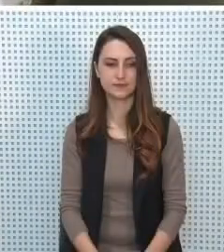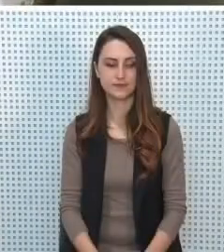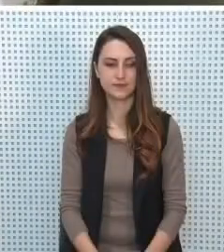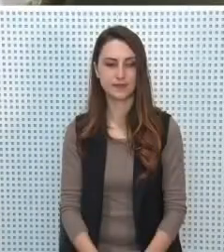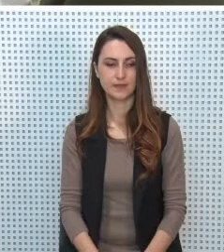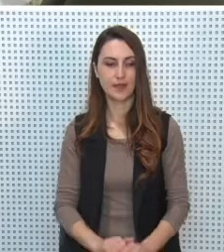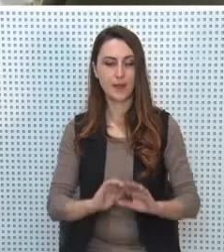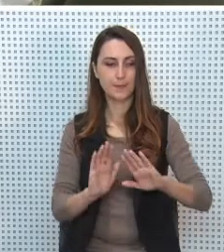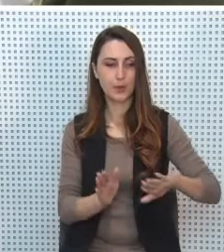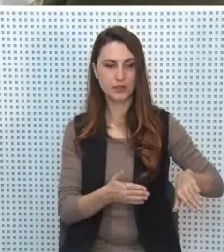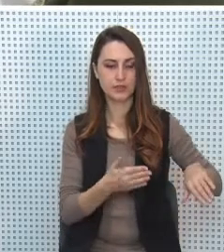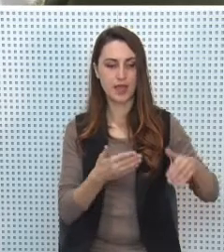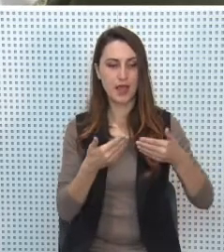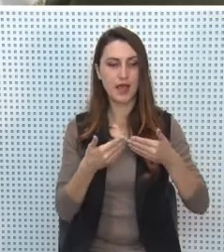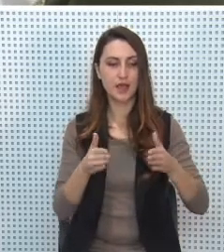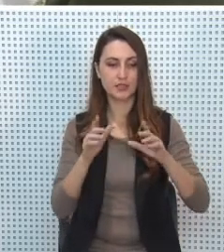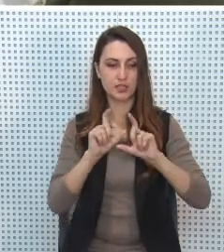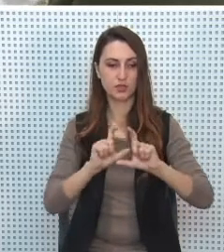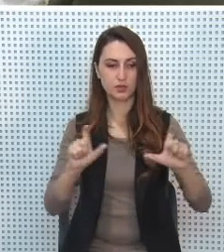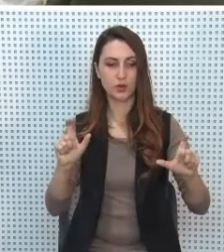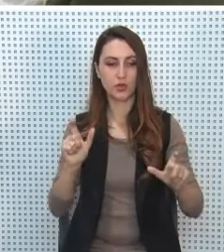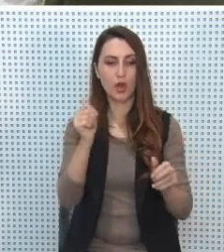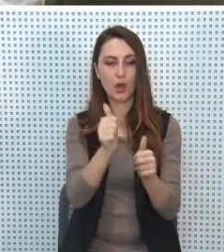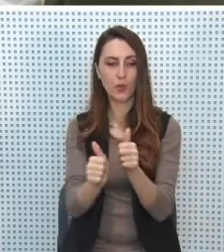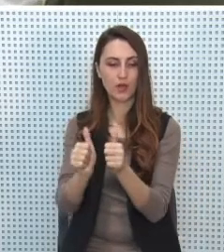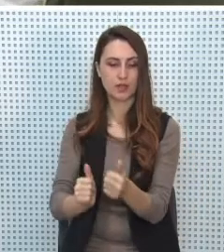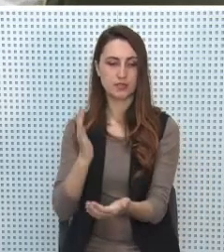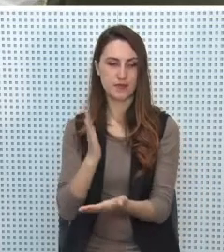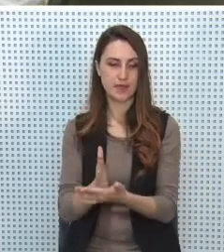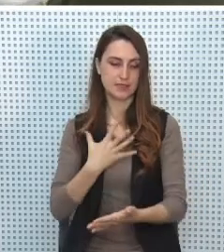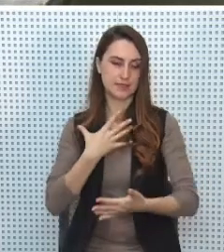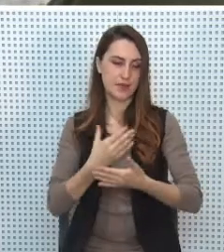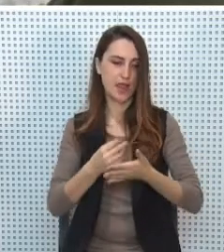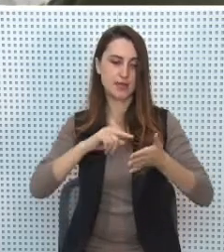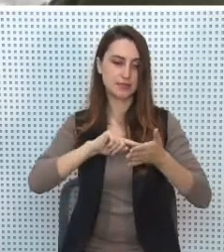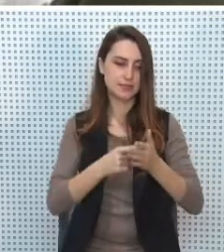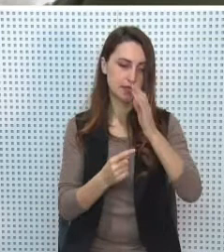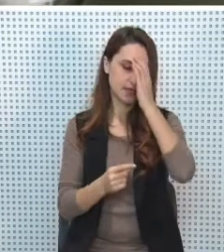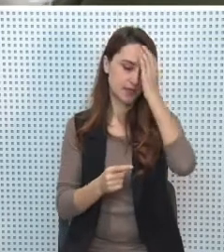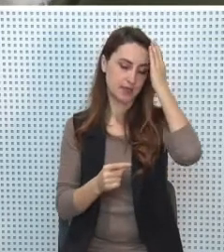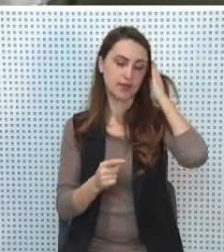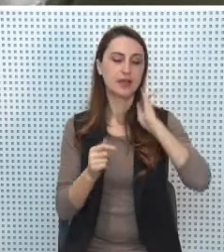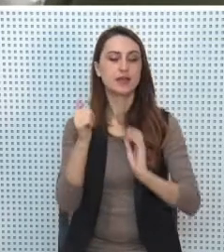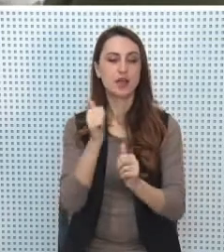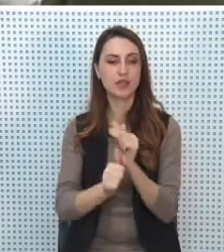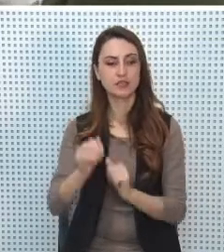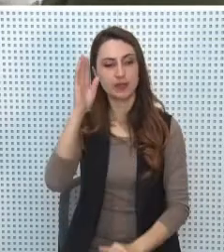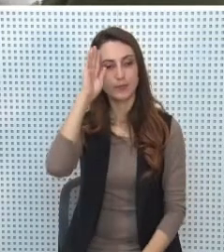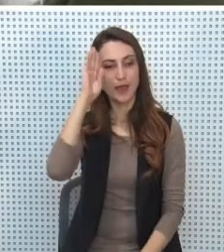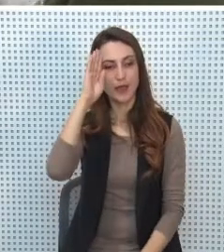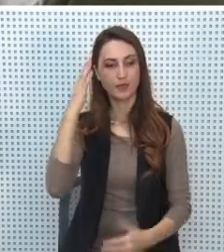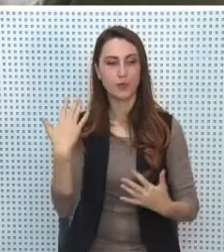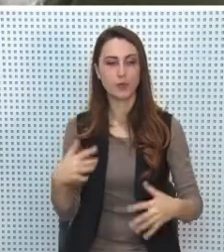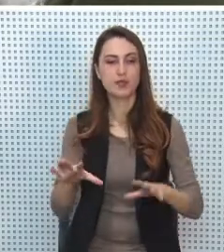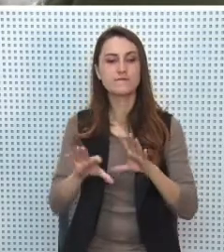После окончания школы у нас у каждого есть своя уже цель. То есть каждый ребенок, каждый парень уже